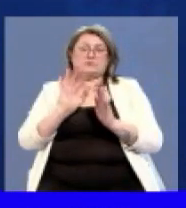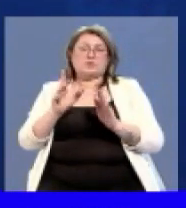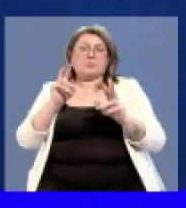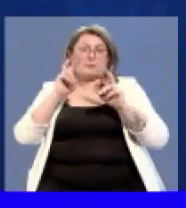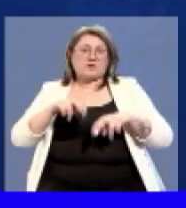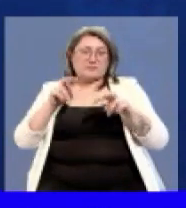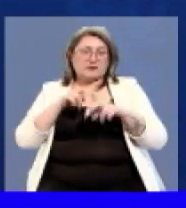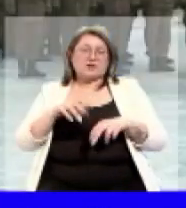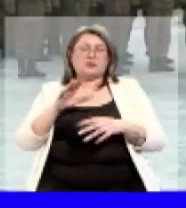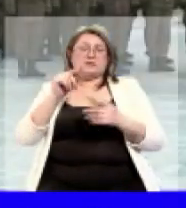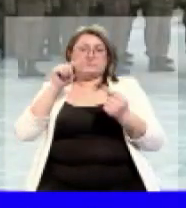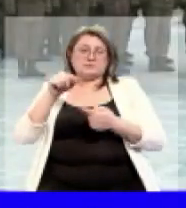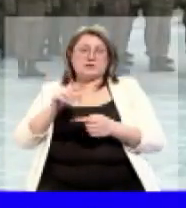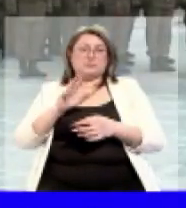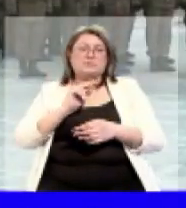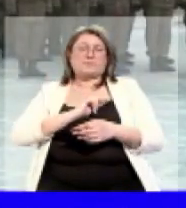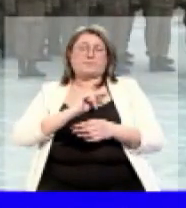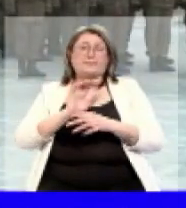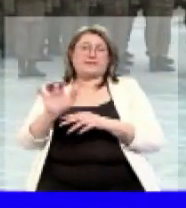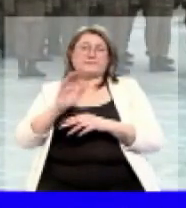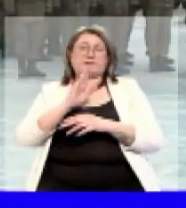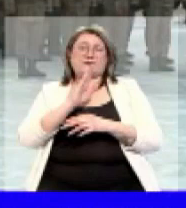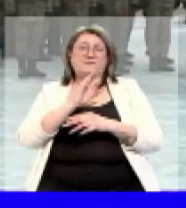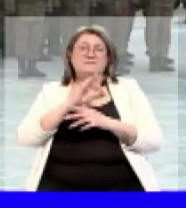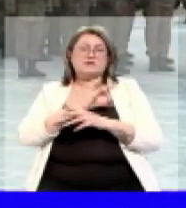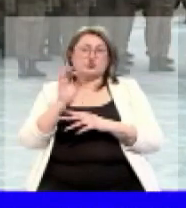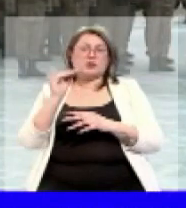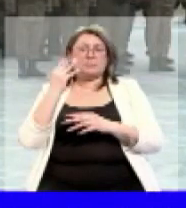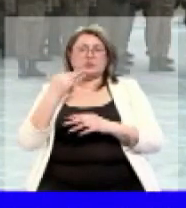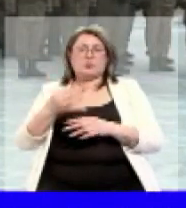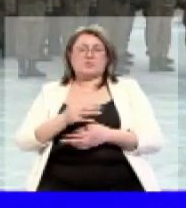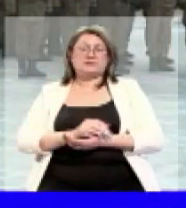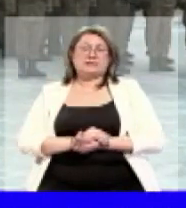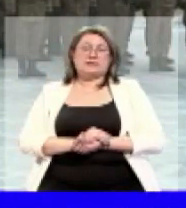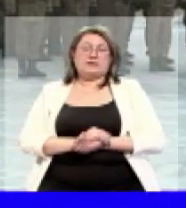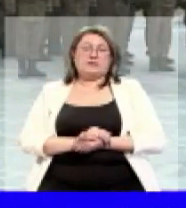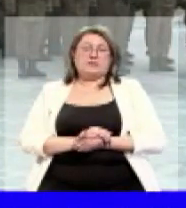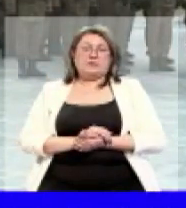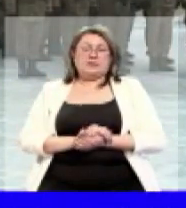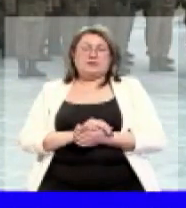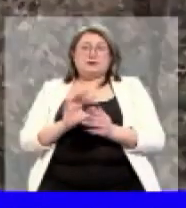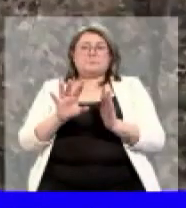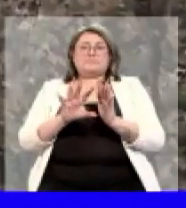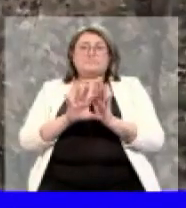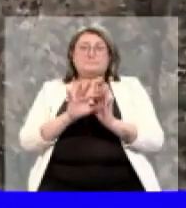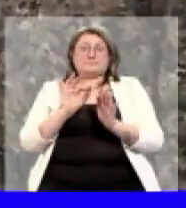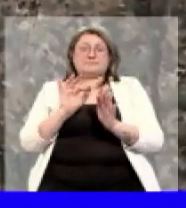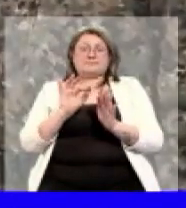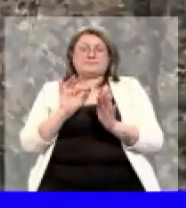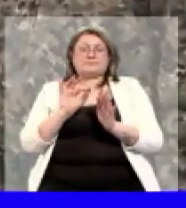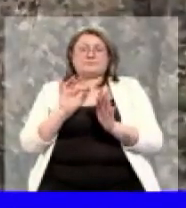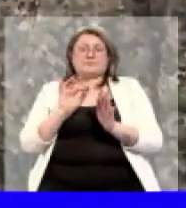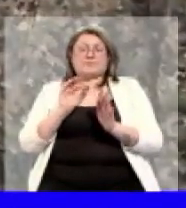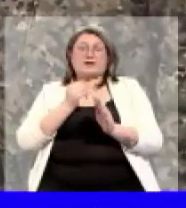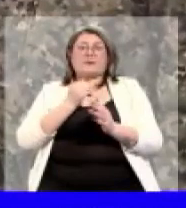облыстарында қызмет ететін болады. Шекара қызметінің қатарын толықтыруға 29 жасқа дейінгі запастағы офицерлер арасында